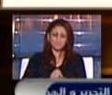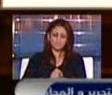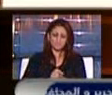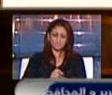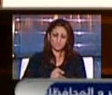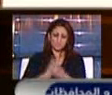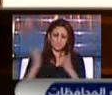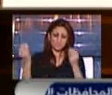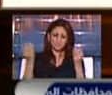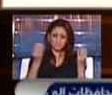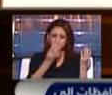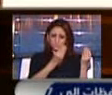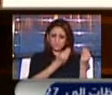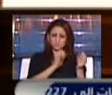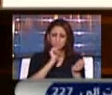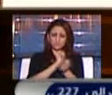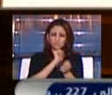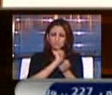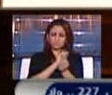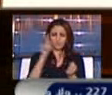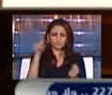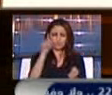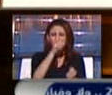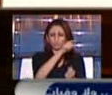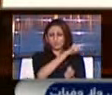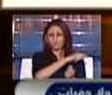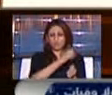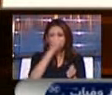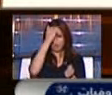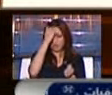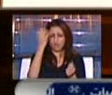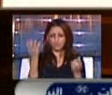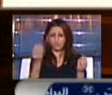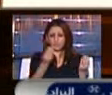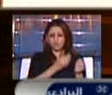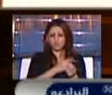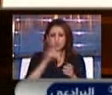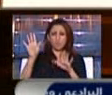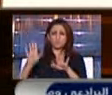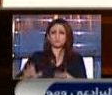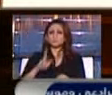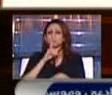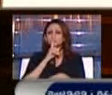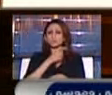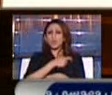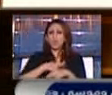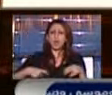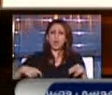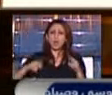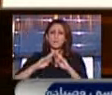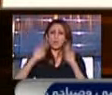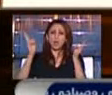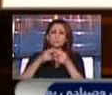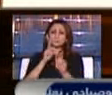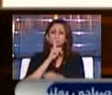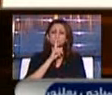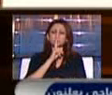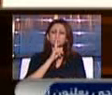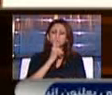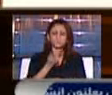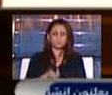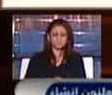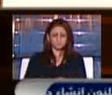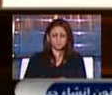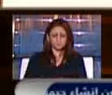الاف من المصريين اعتقلوا وعذبوا وهو لم يحرك ساكنا. النائب العام هذا، النائب العام انا